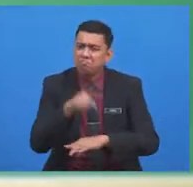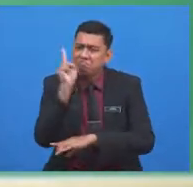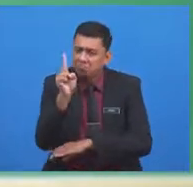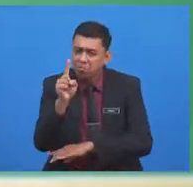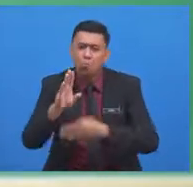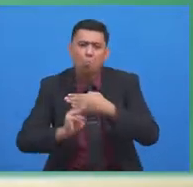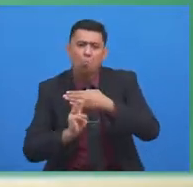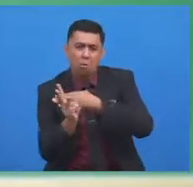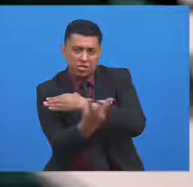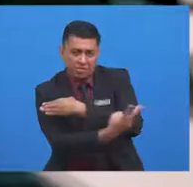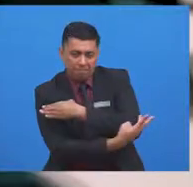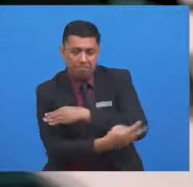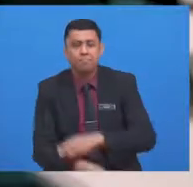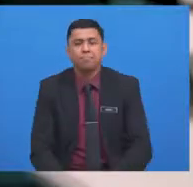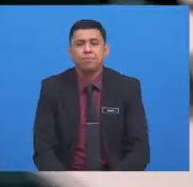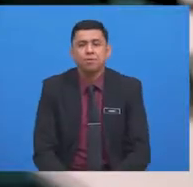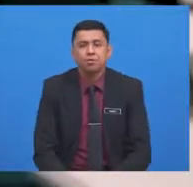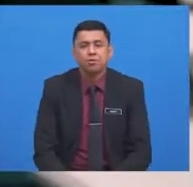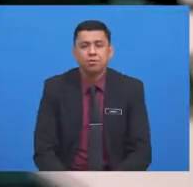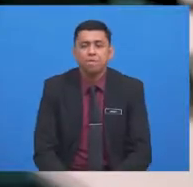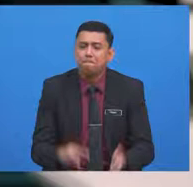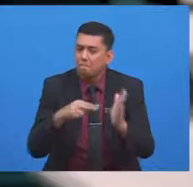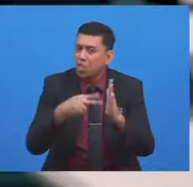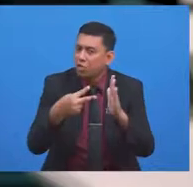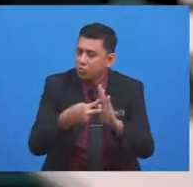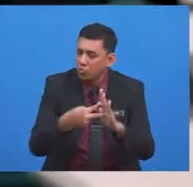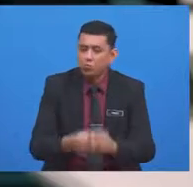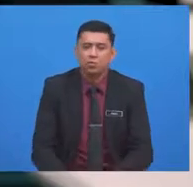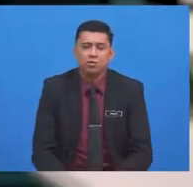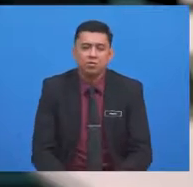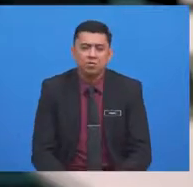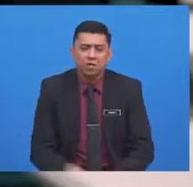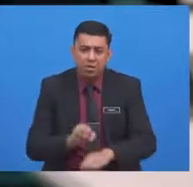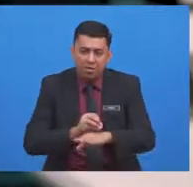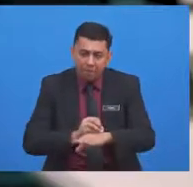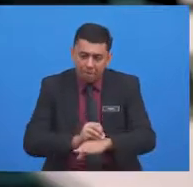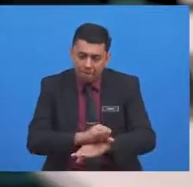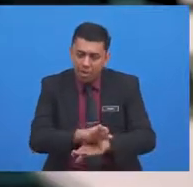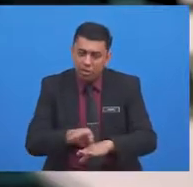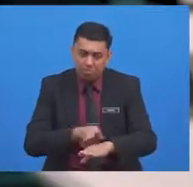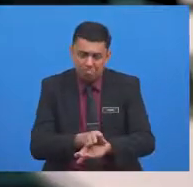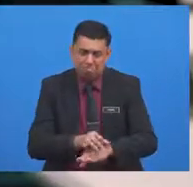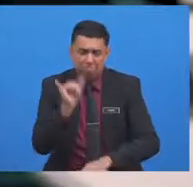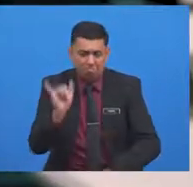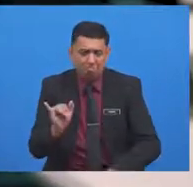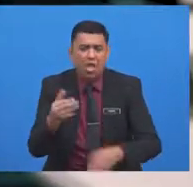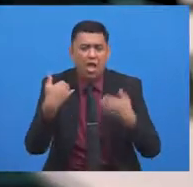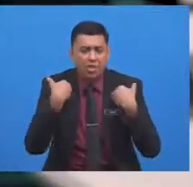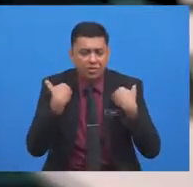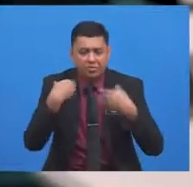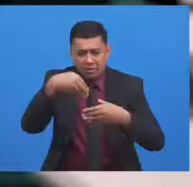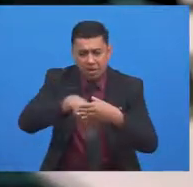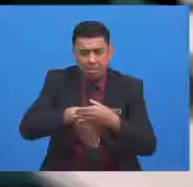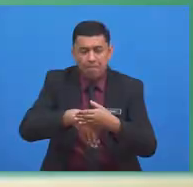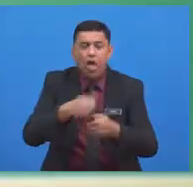kawasan. Faktor fizikal bermaksud faktor semula jadi yang sedia ada di dalam alam